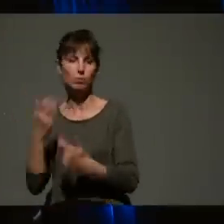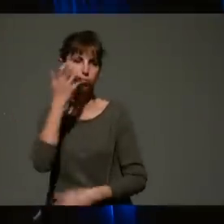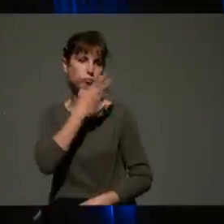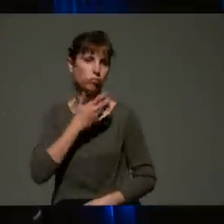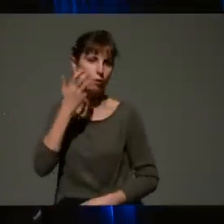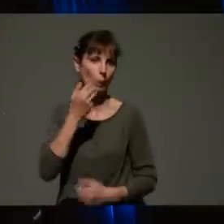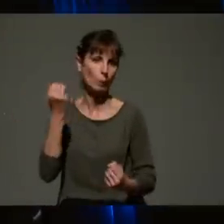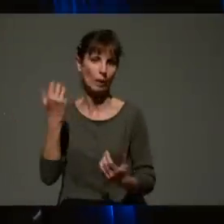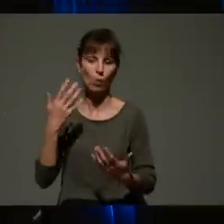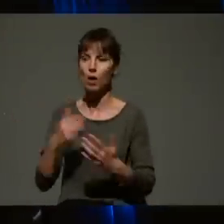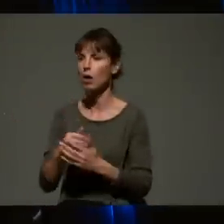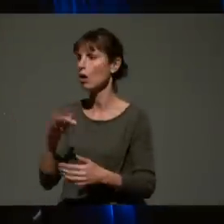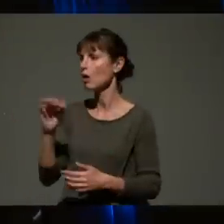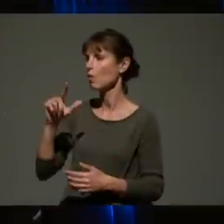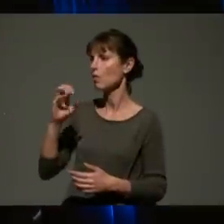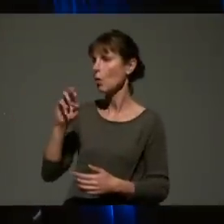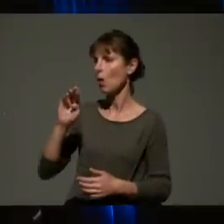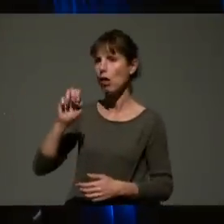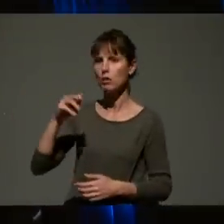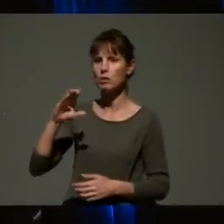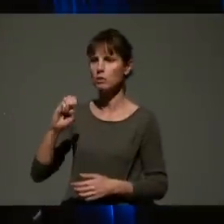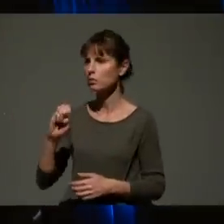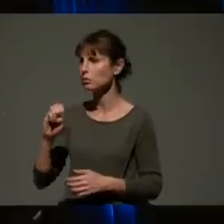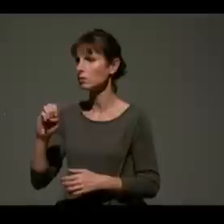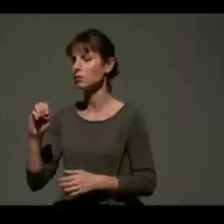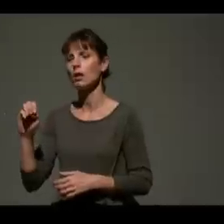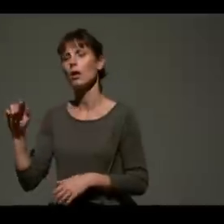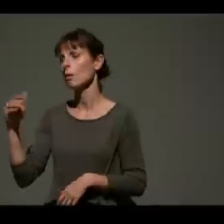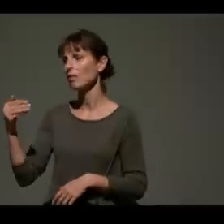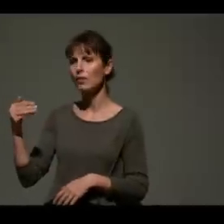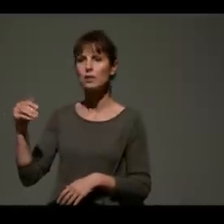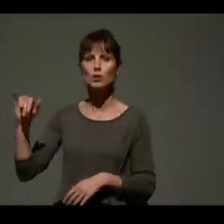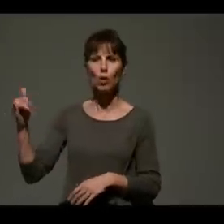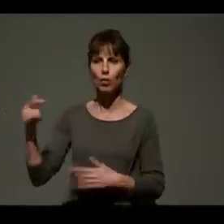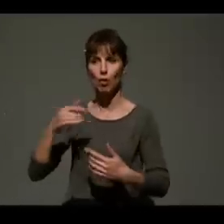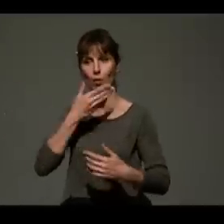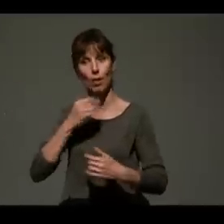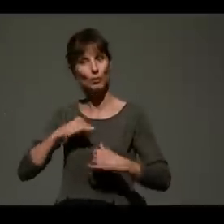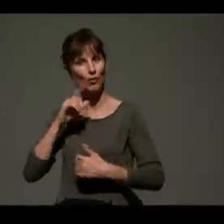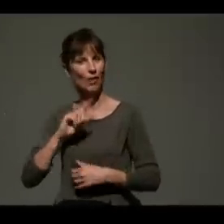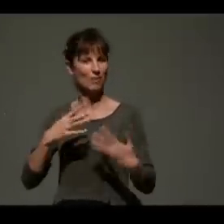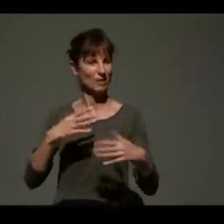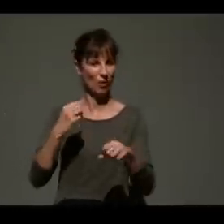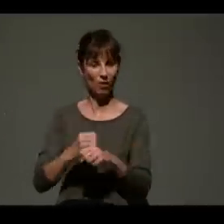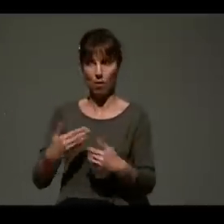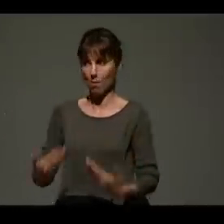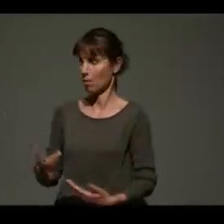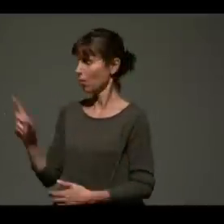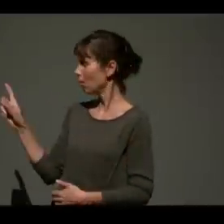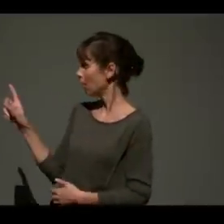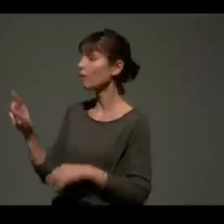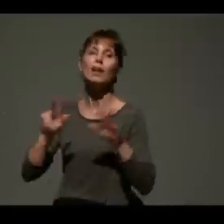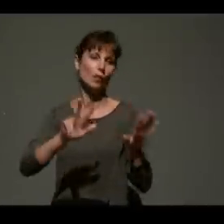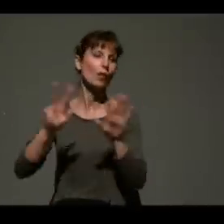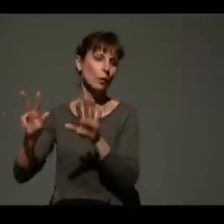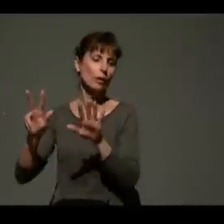dramatique, Florence Griffith-Joyner, très belle jeune fille à 19 ans, la voilà en